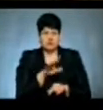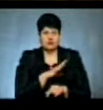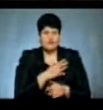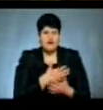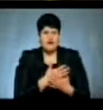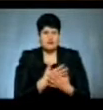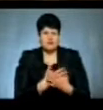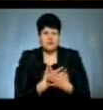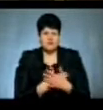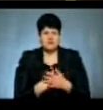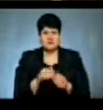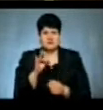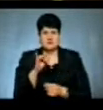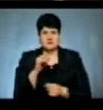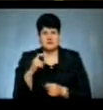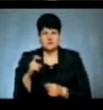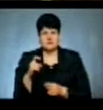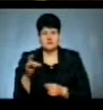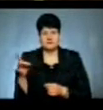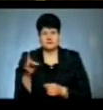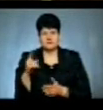з руху, з Рівного. Я